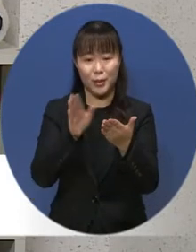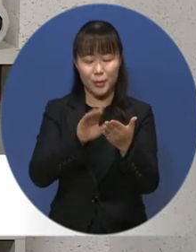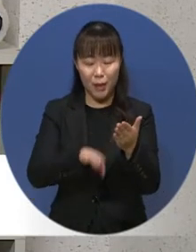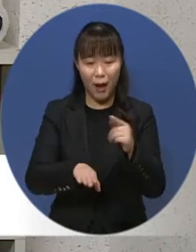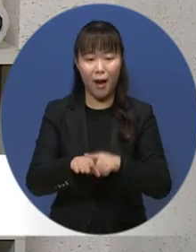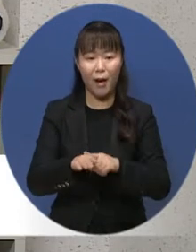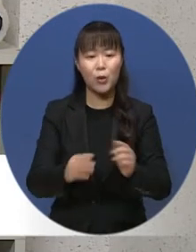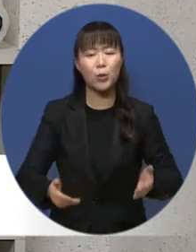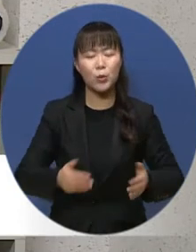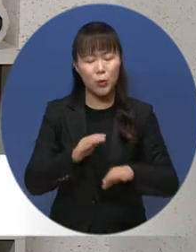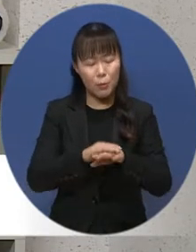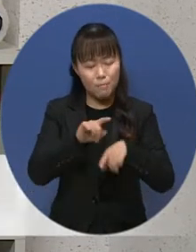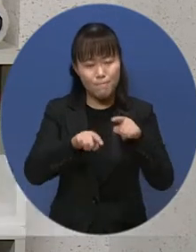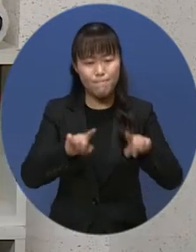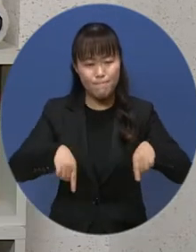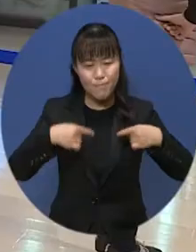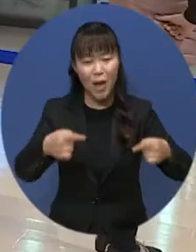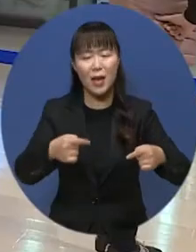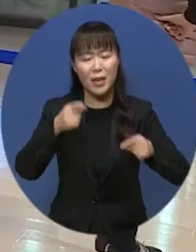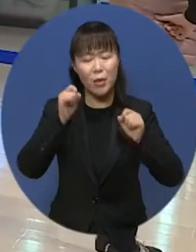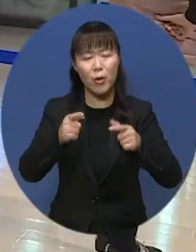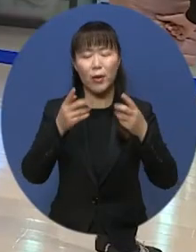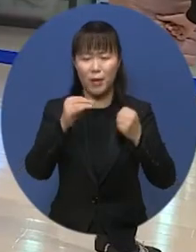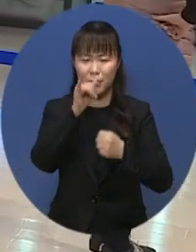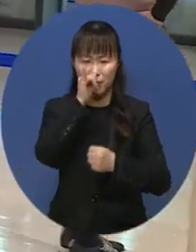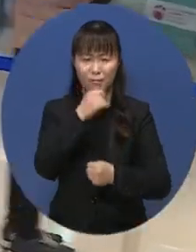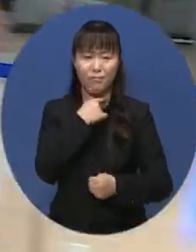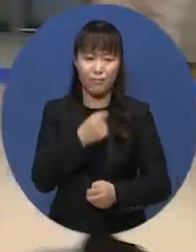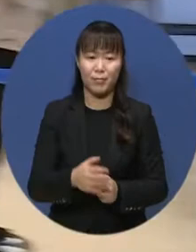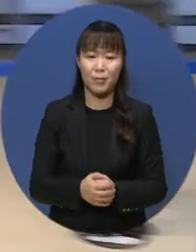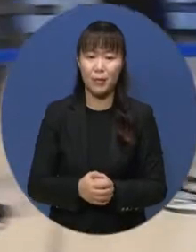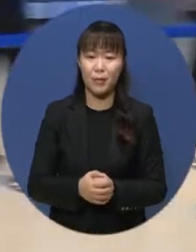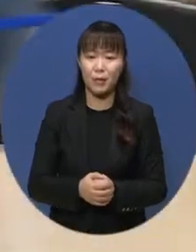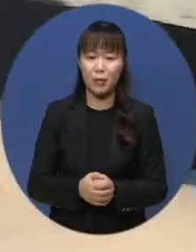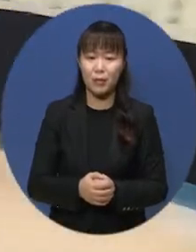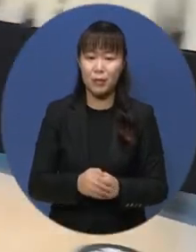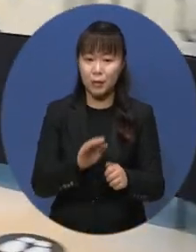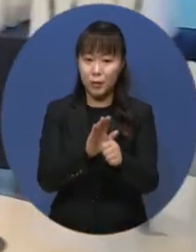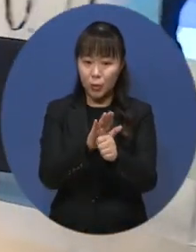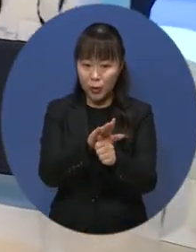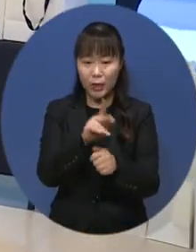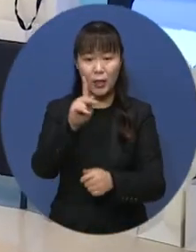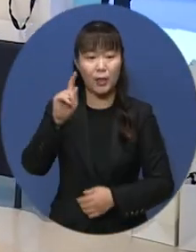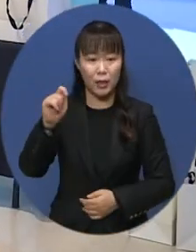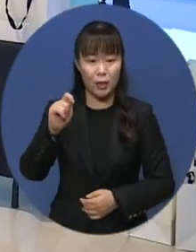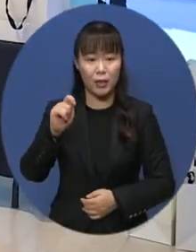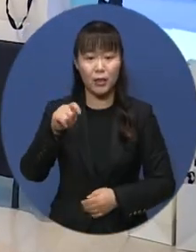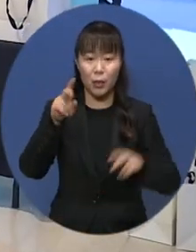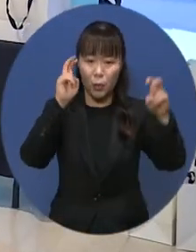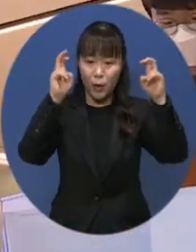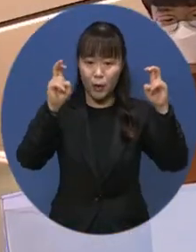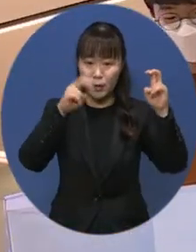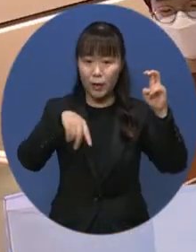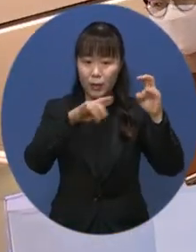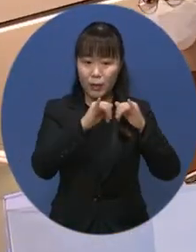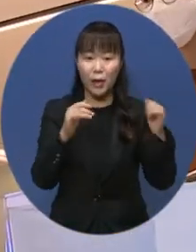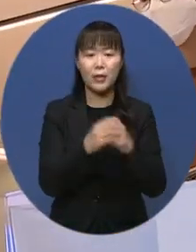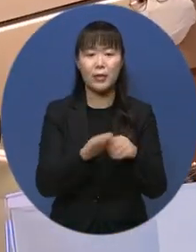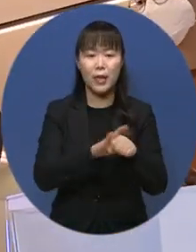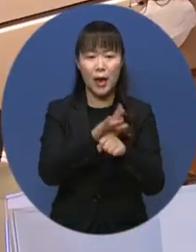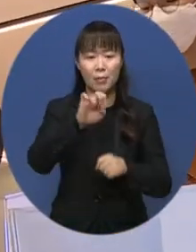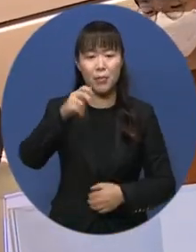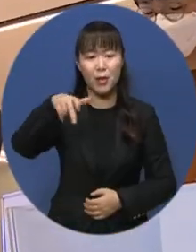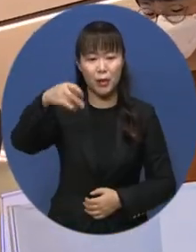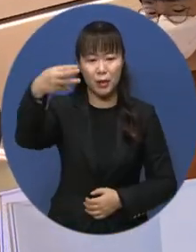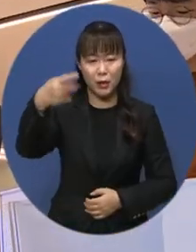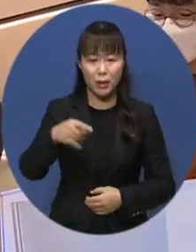기회가 좀 있었으면 좋겠다는 생각입니다 함께 지원에 나선 kt 는 사내 직원들을 대상으로 사랑의 매 키트를